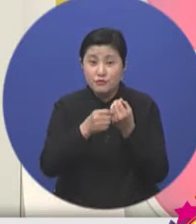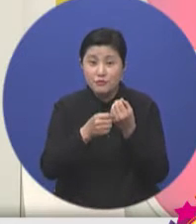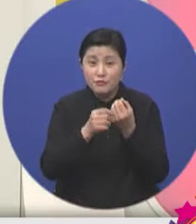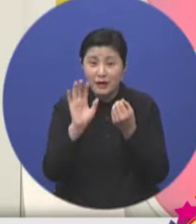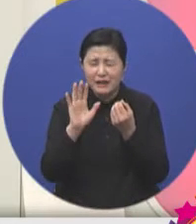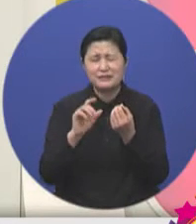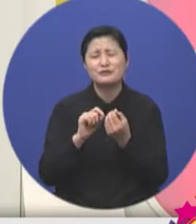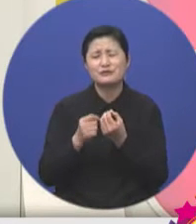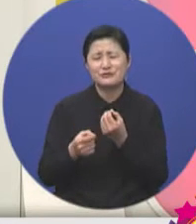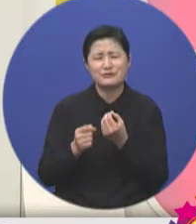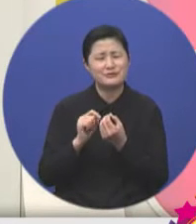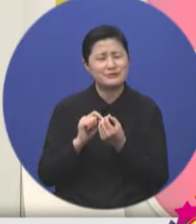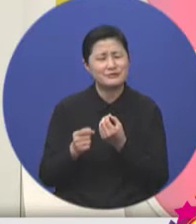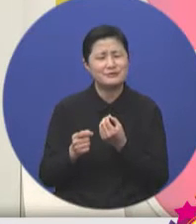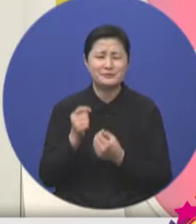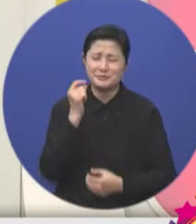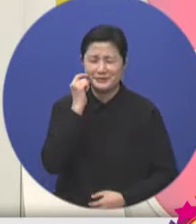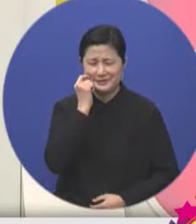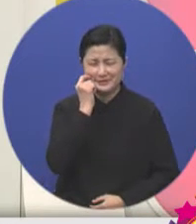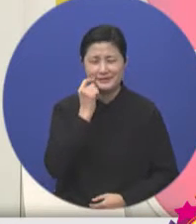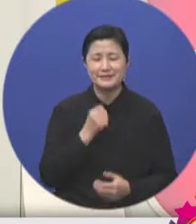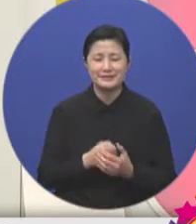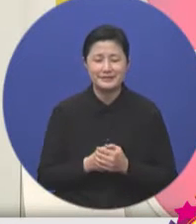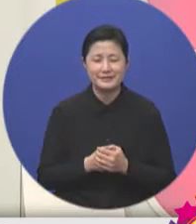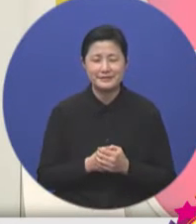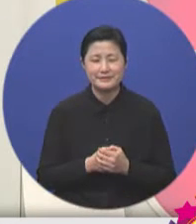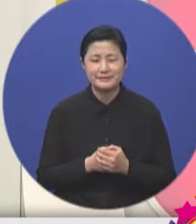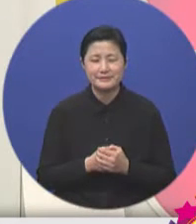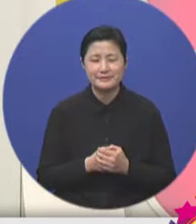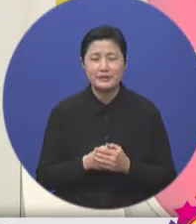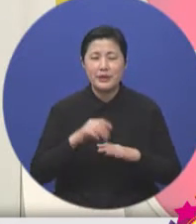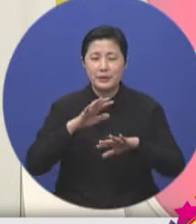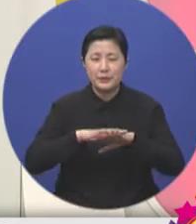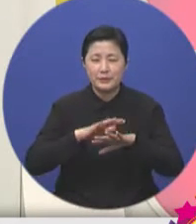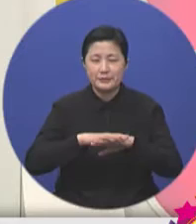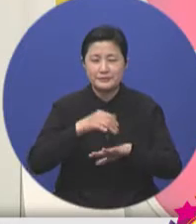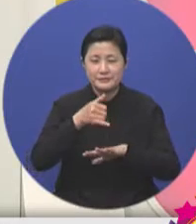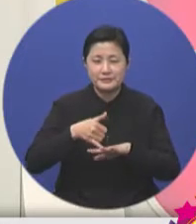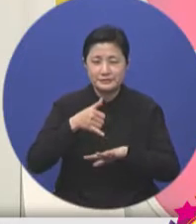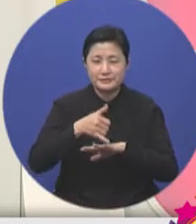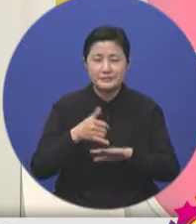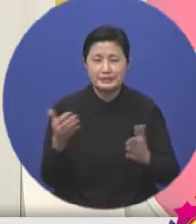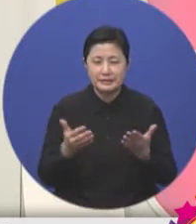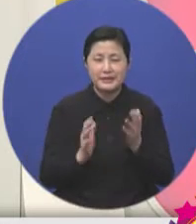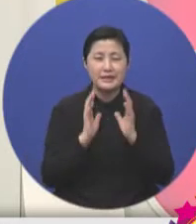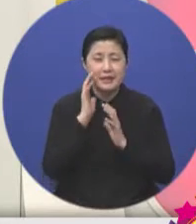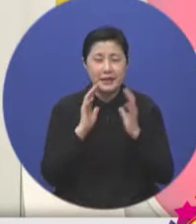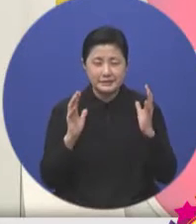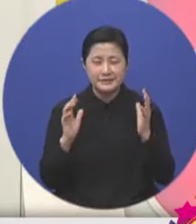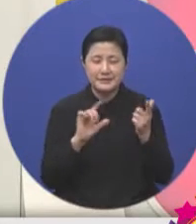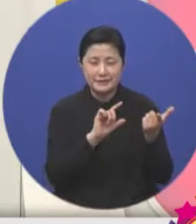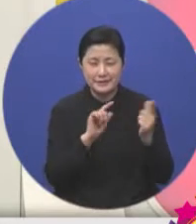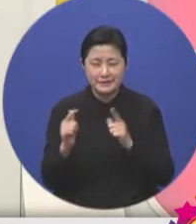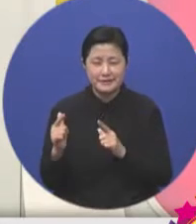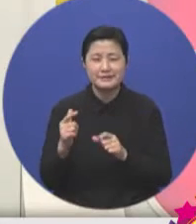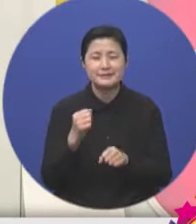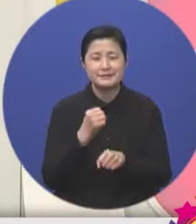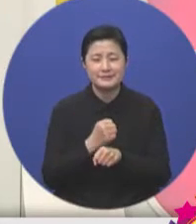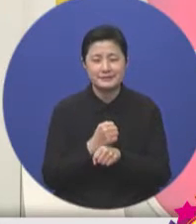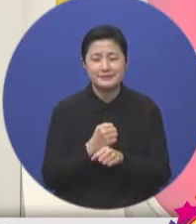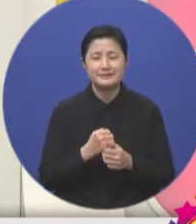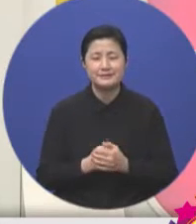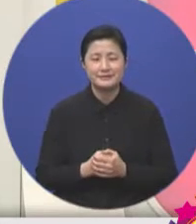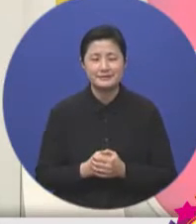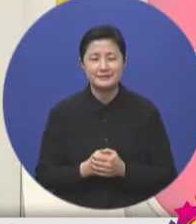감귤은 그건 못하고요. 네. 농사. 이제 아, 농사. 야채 종류. 아, 그러시구나.